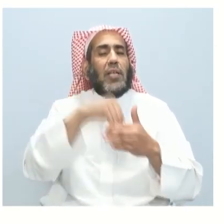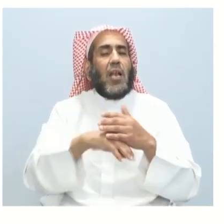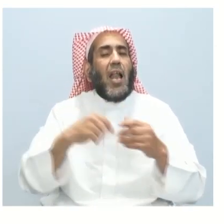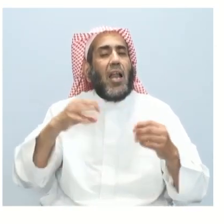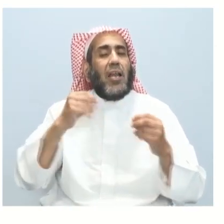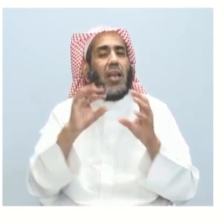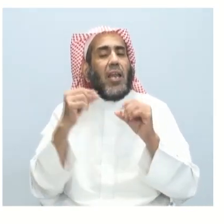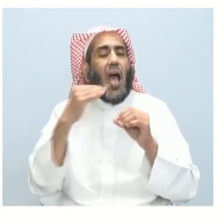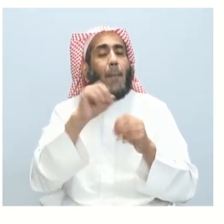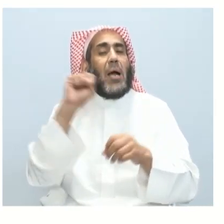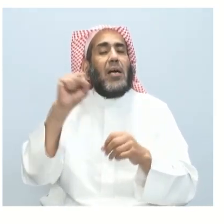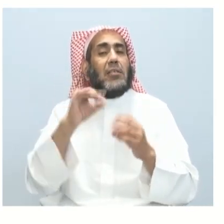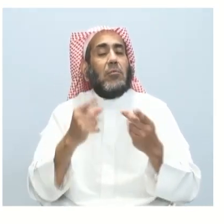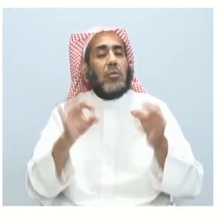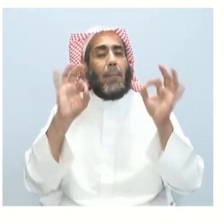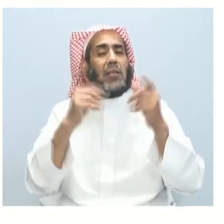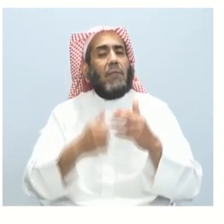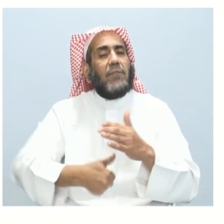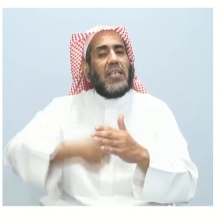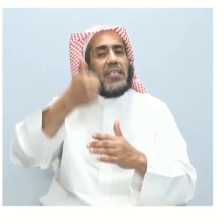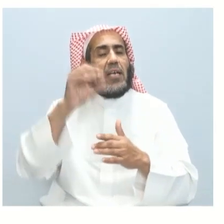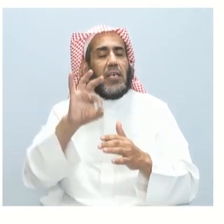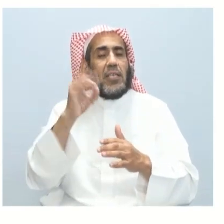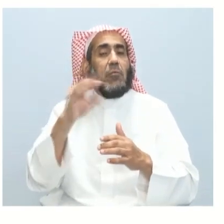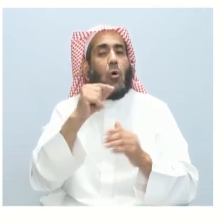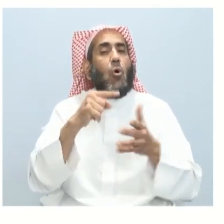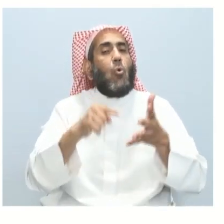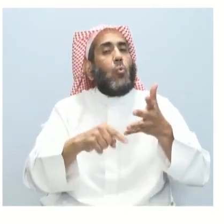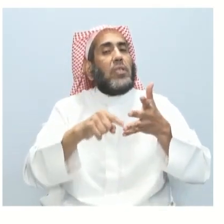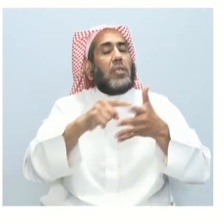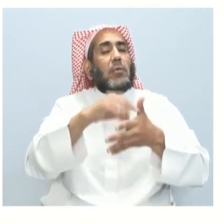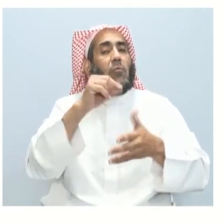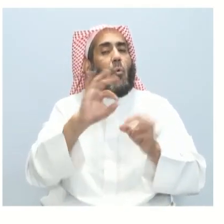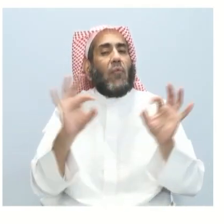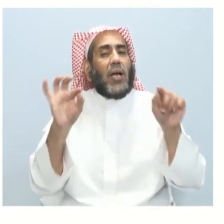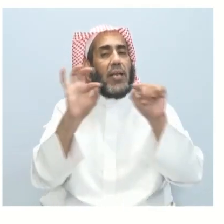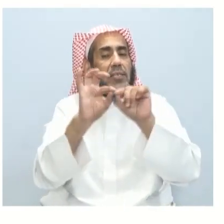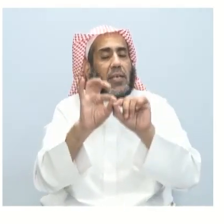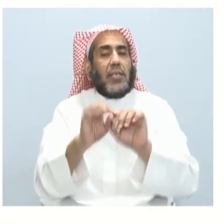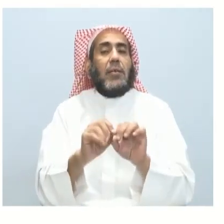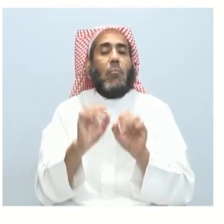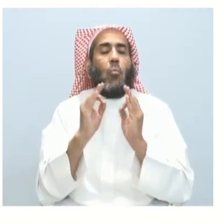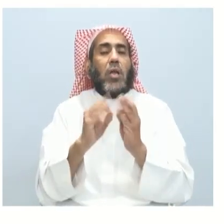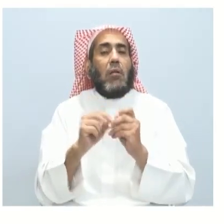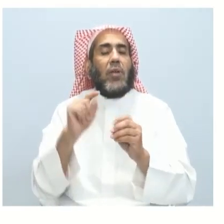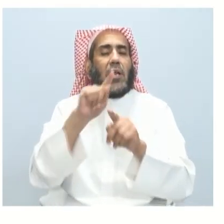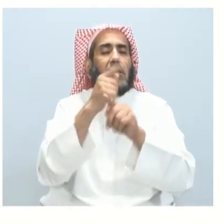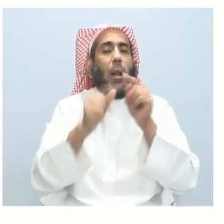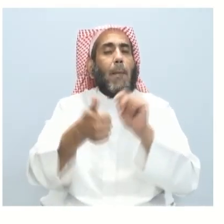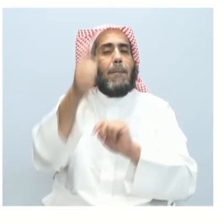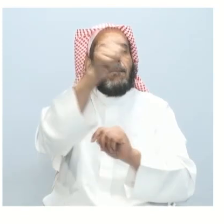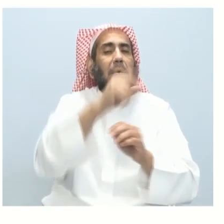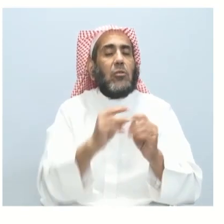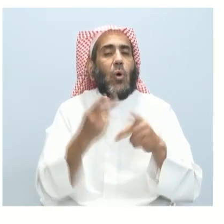نغم خاص تمتاز به القصيده في نجاح في اختيار المفردات والترتيب ترتيب المفردات وفق نسق معين في حركات المد والاعراب